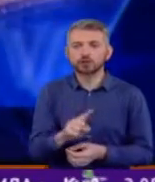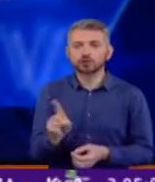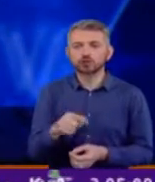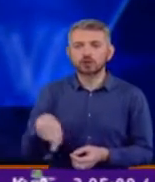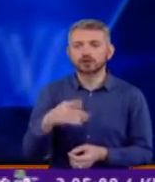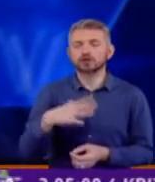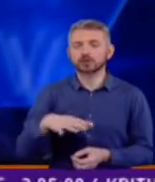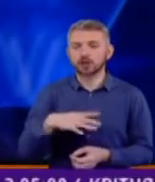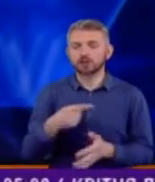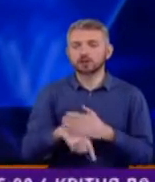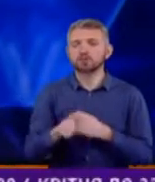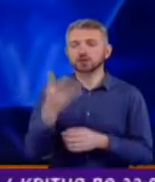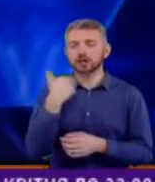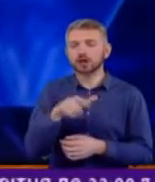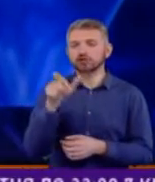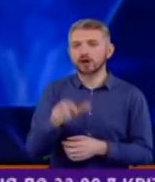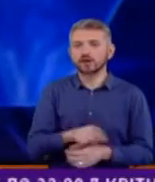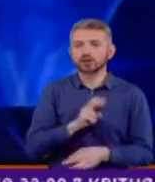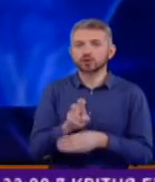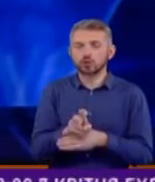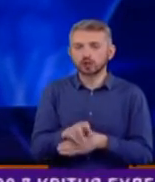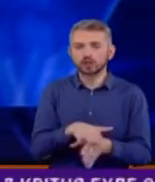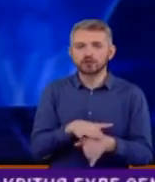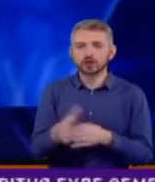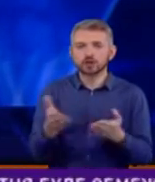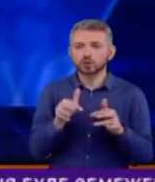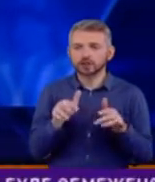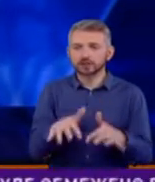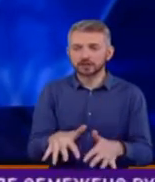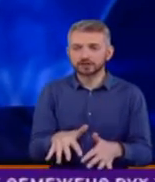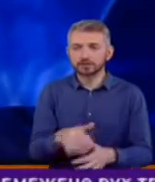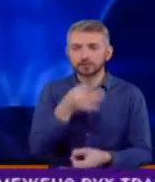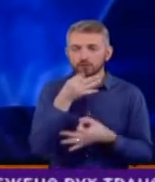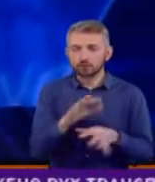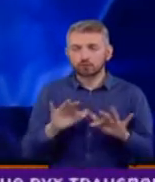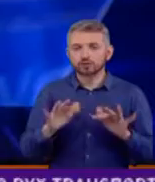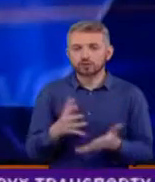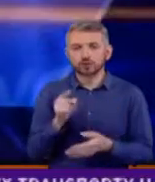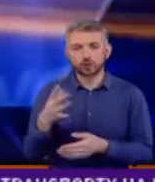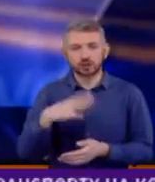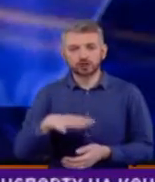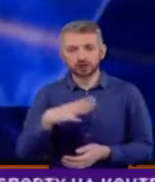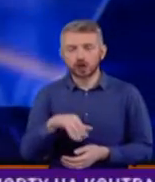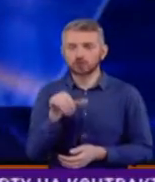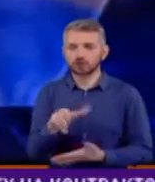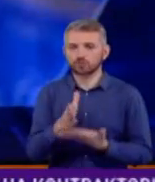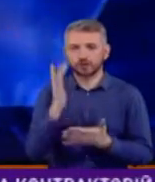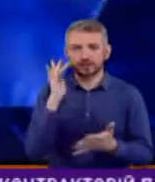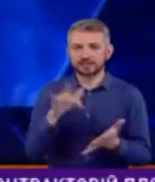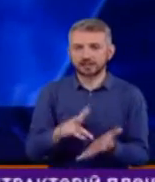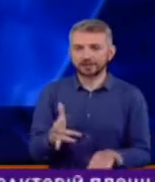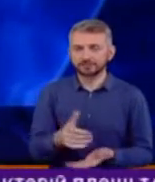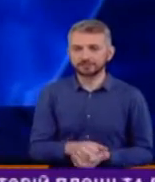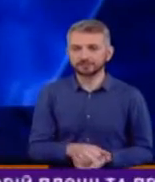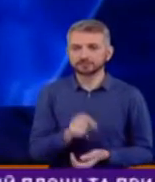они ожидали. Потому что, когда человек идет и совершает какое-то действие, в любом случае он ожидает, у него есть цель. І